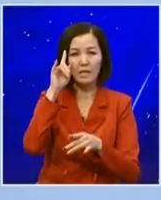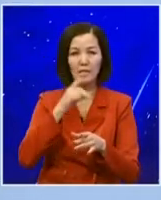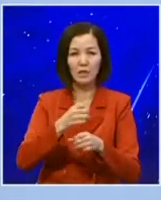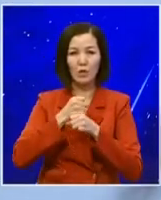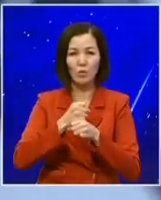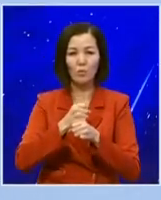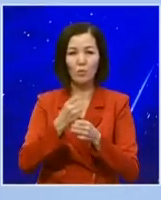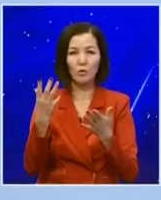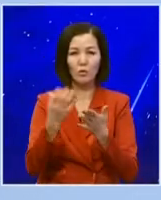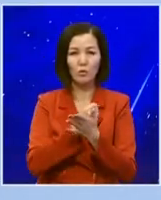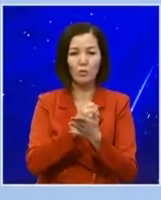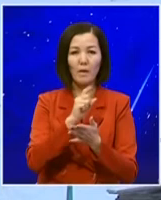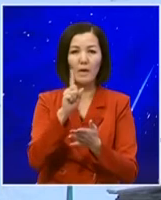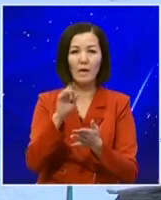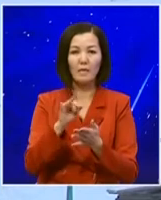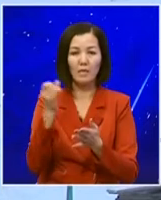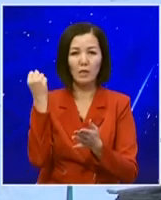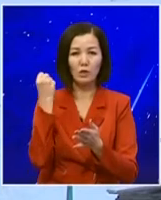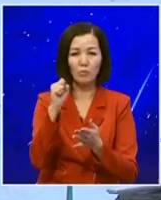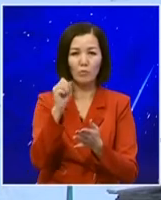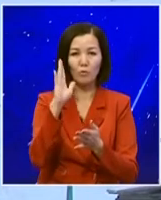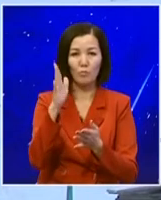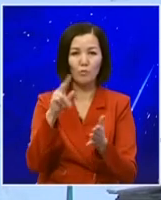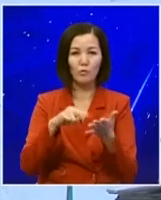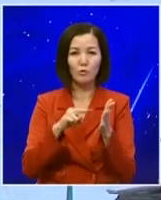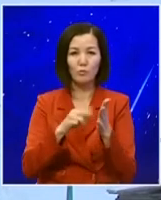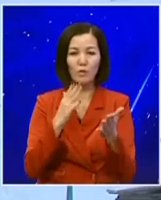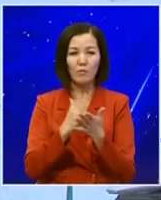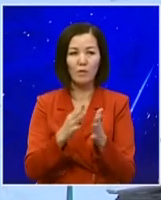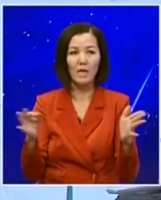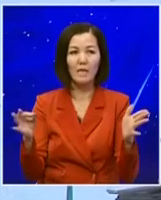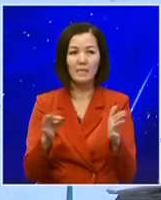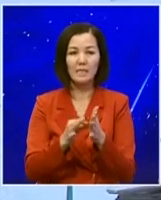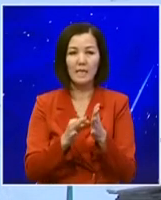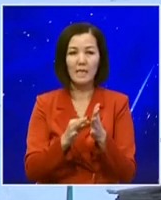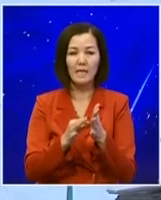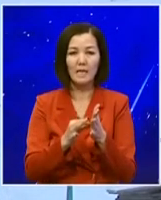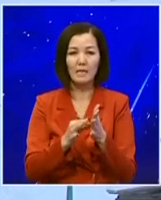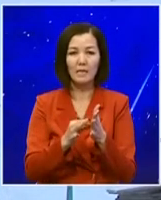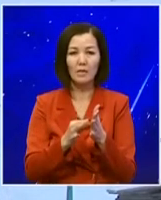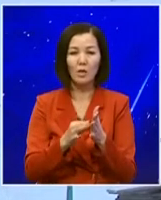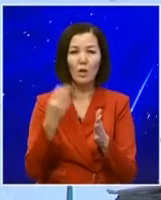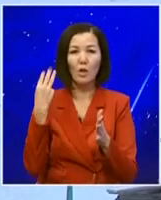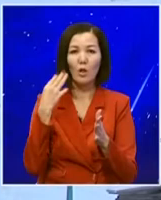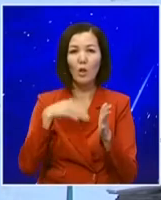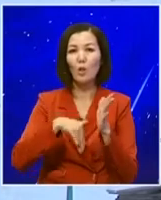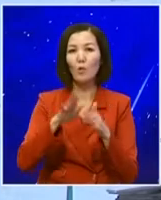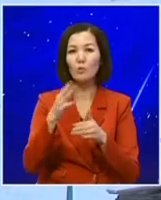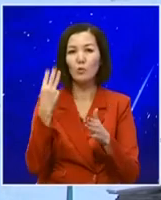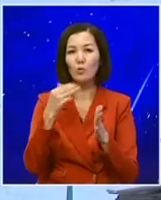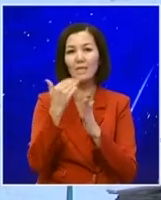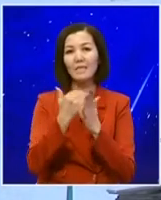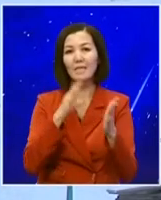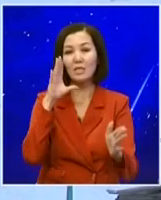Азия чемпионы болуды жоспарлап отыр. Мақсатым осы қыста континентальный кубокта 30-қа кіру және Қазақстан